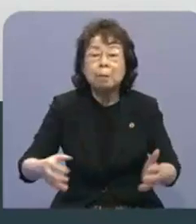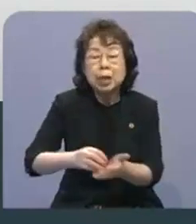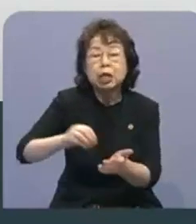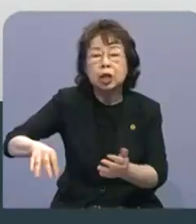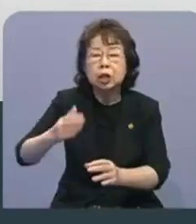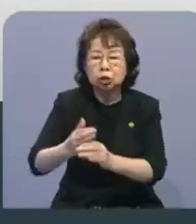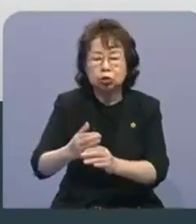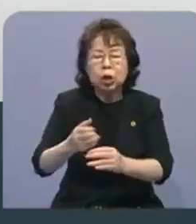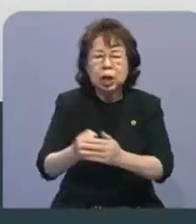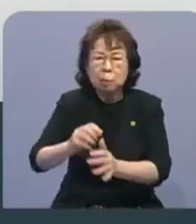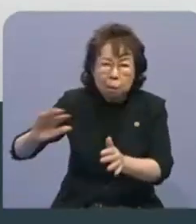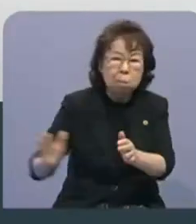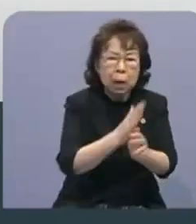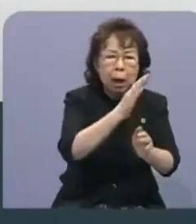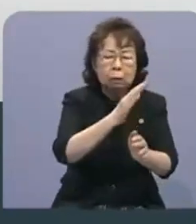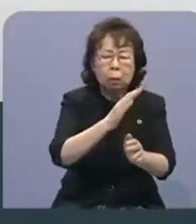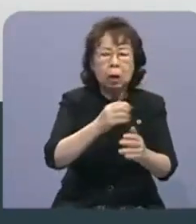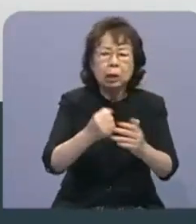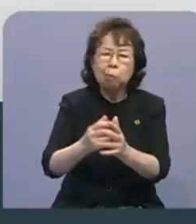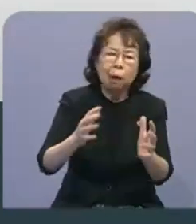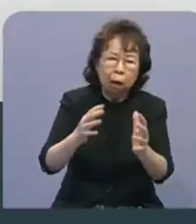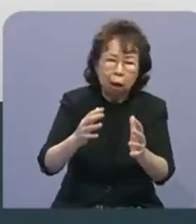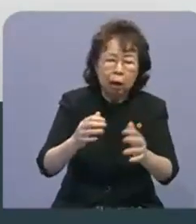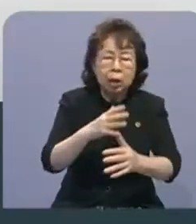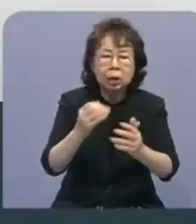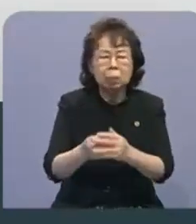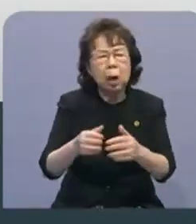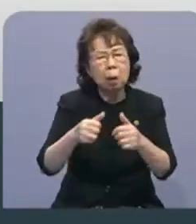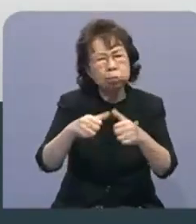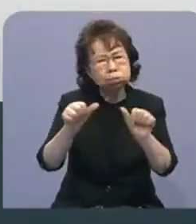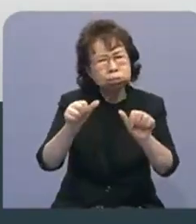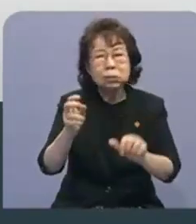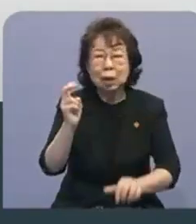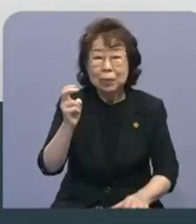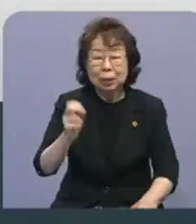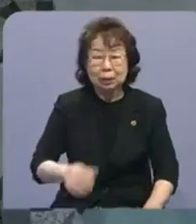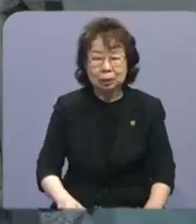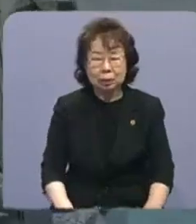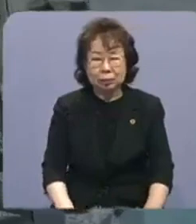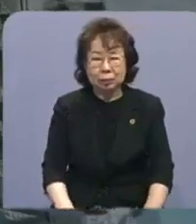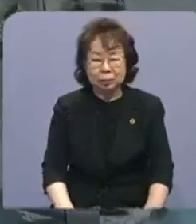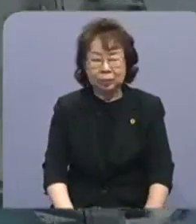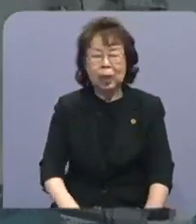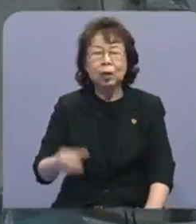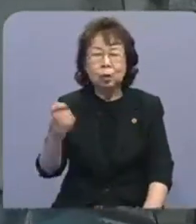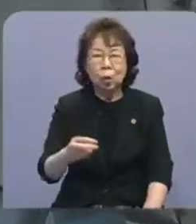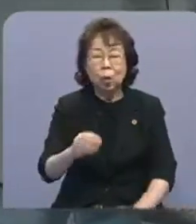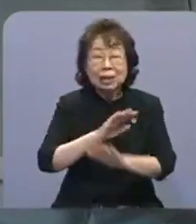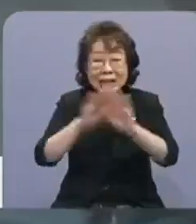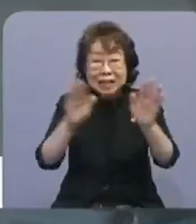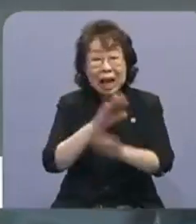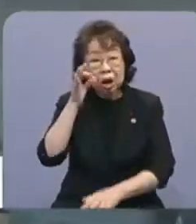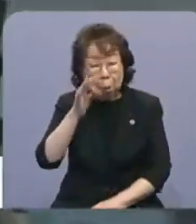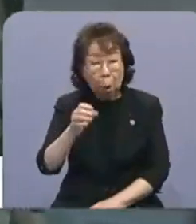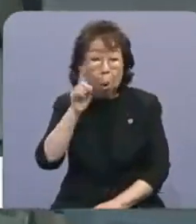이 때문에 거센 파도를 이기지 못한 방파제가 무너진 것으로 추정하고 있습니다. 또 기상 상황을 보고